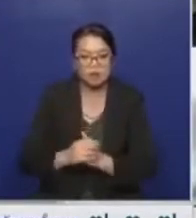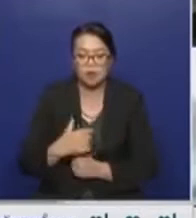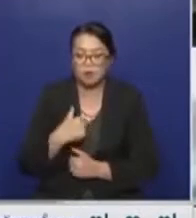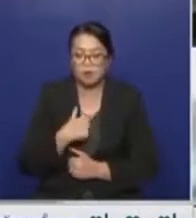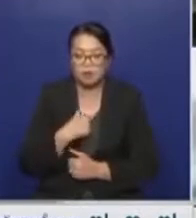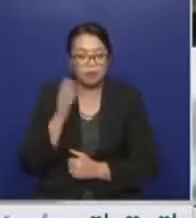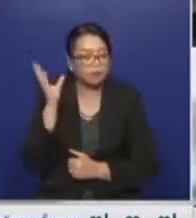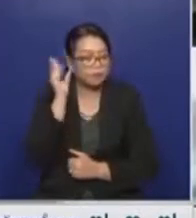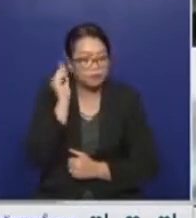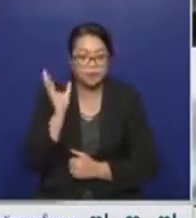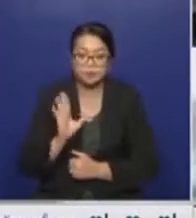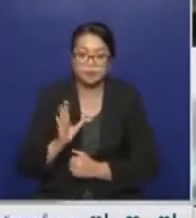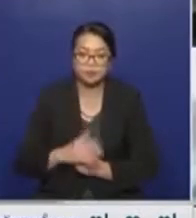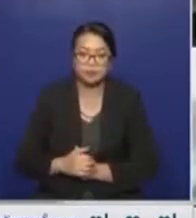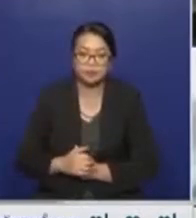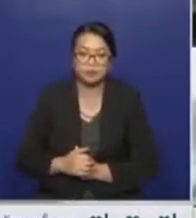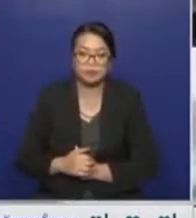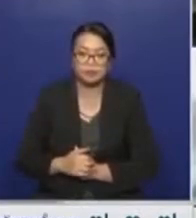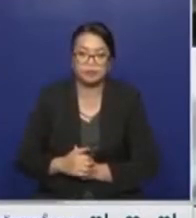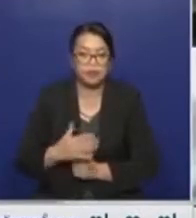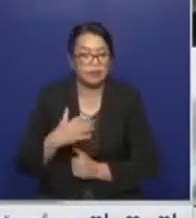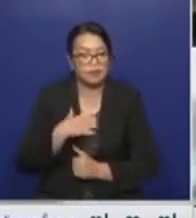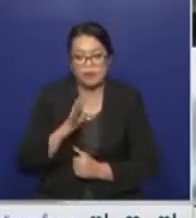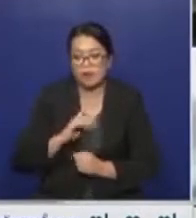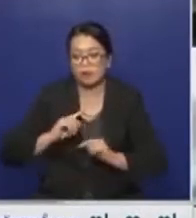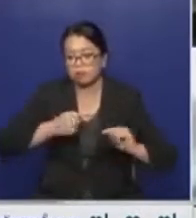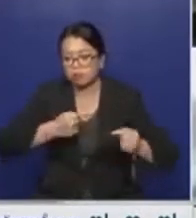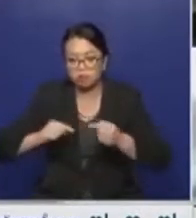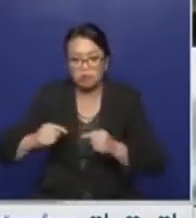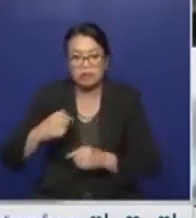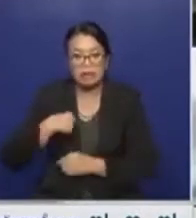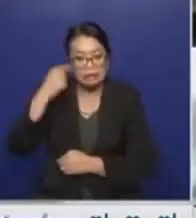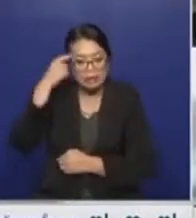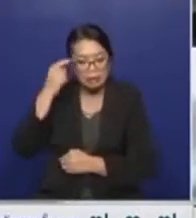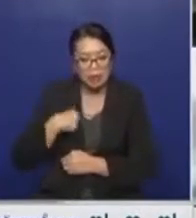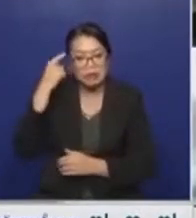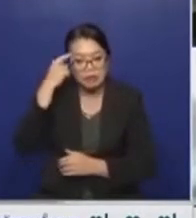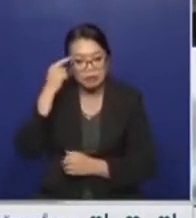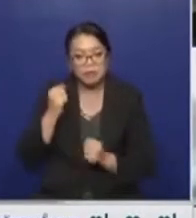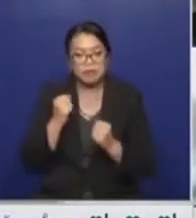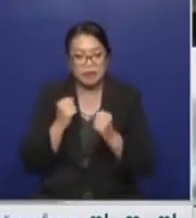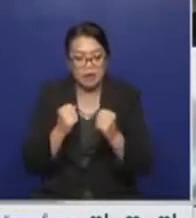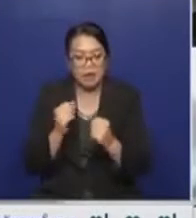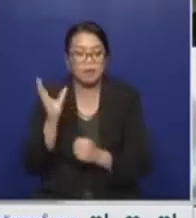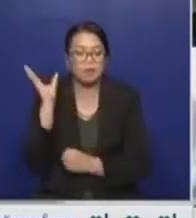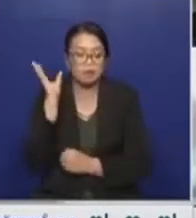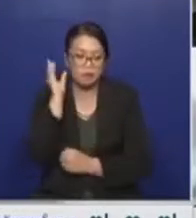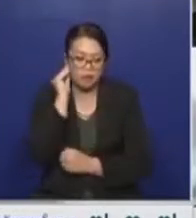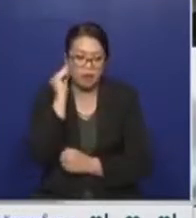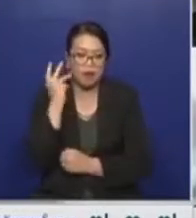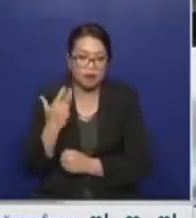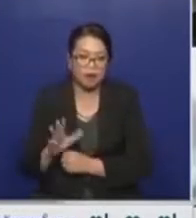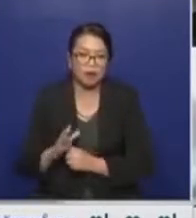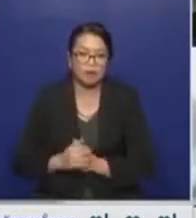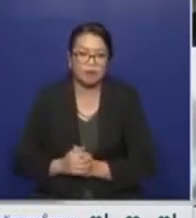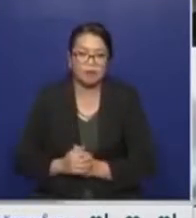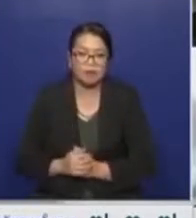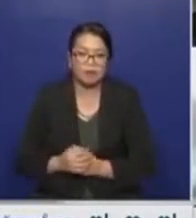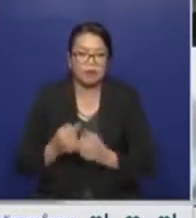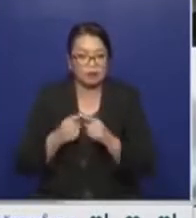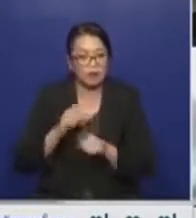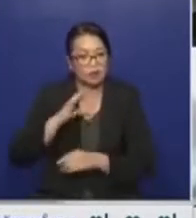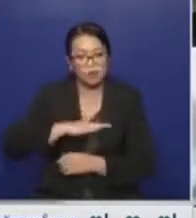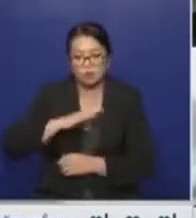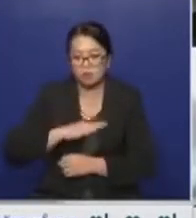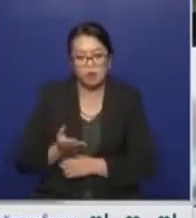ากที่จะต่อล้อต่อเถียงเพราะเดี๋ยวจะหาว่าผมเป็นผู้ใหญ่แล้วที่จะฟัง ครับ นะครับก็ข